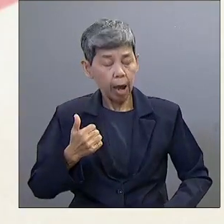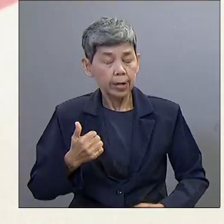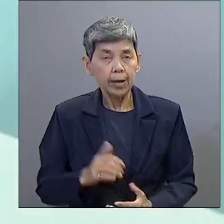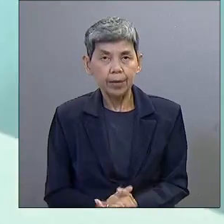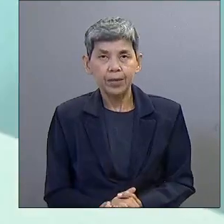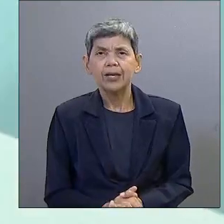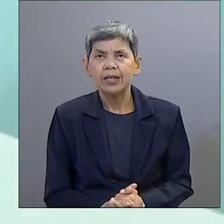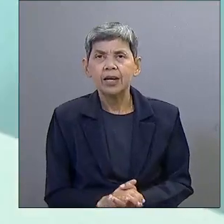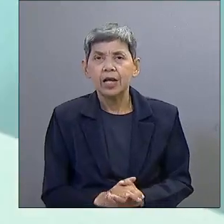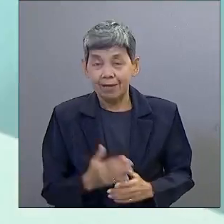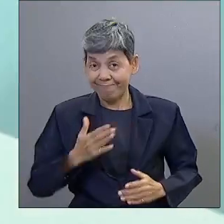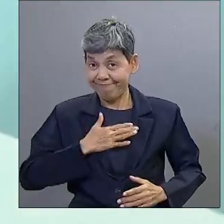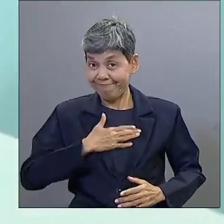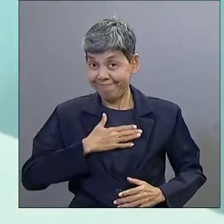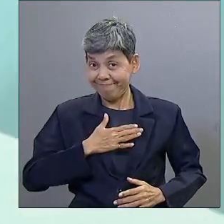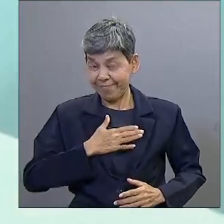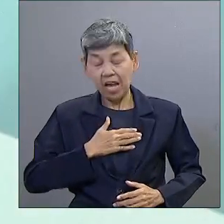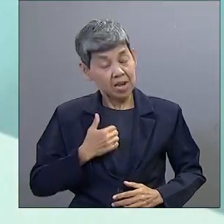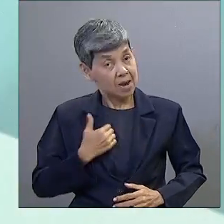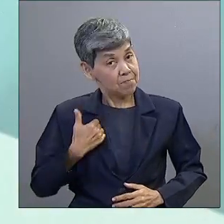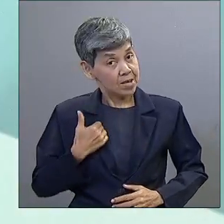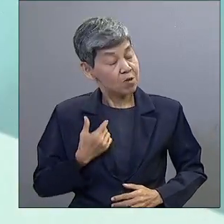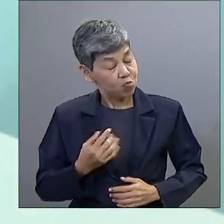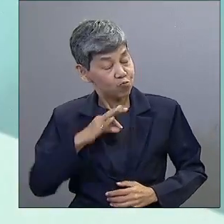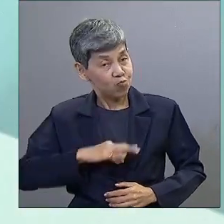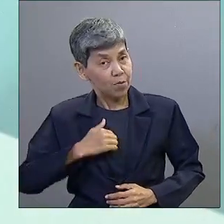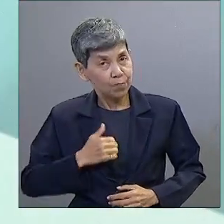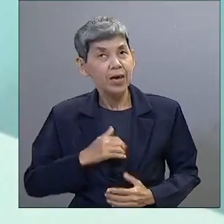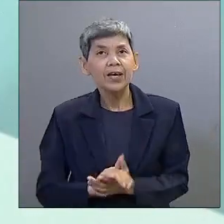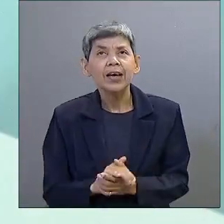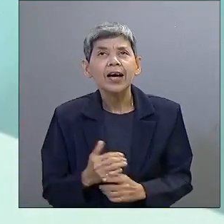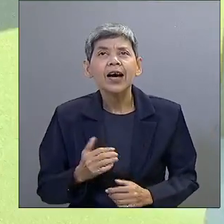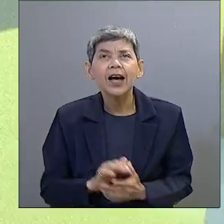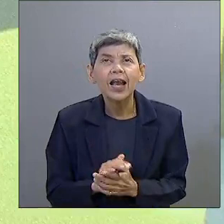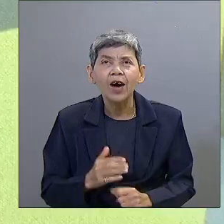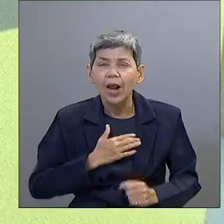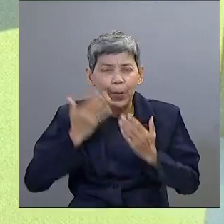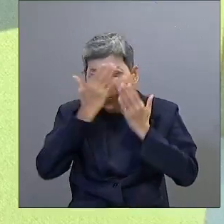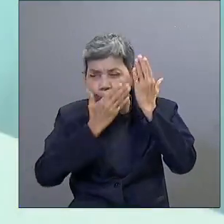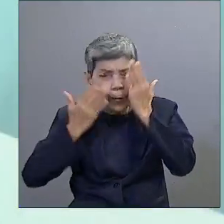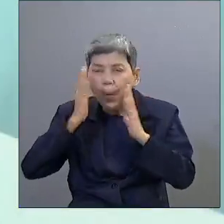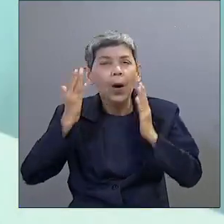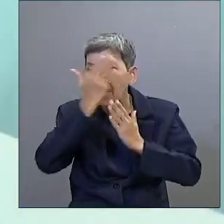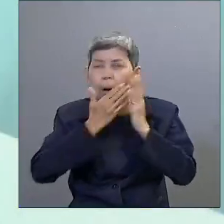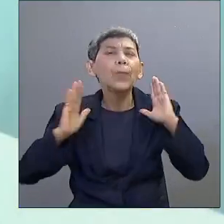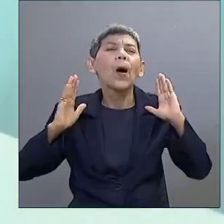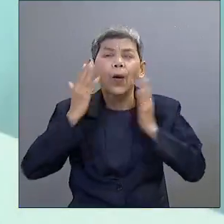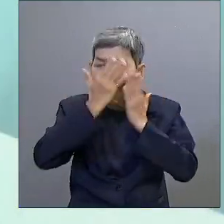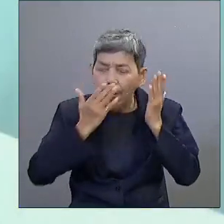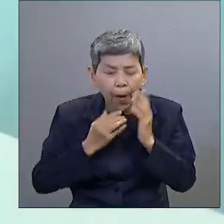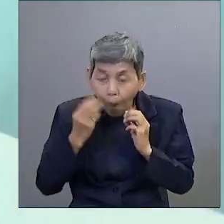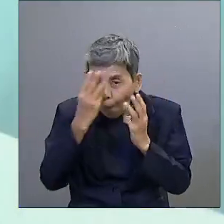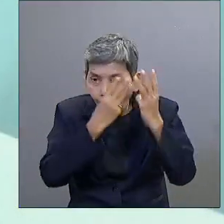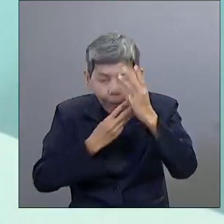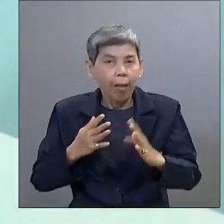ใช่ได้เหมือนกันแต่ถ้าของยุ้ยเนี่ยคือถามว่ามีตัวไหนในดวงใจล้างหน้าอย่างเดียวล้างหน้าอย่างเดียวจบทุกอย่างเลยเข้าทีมฮาโล